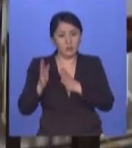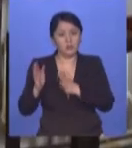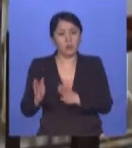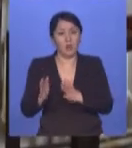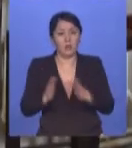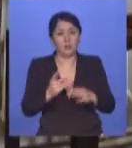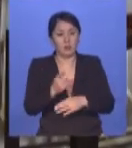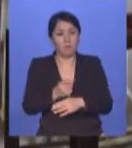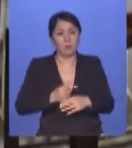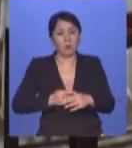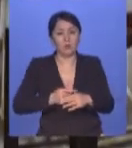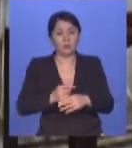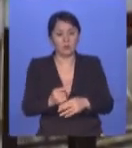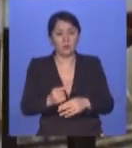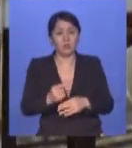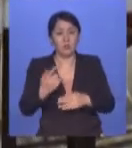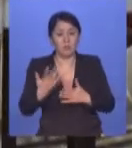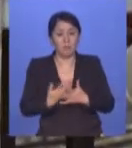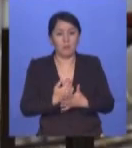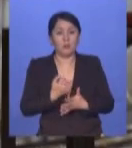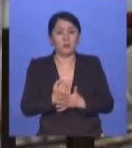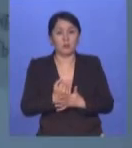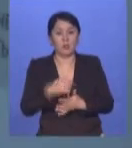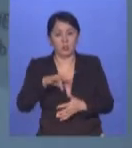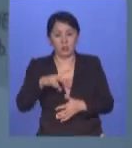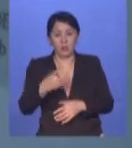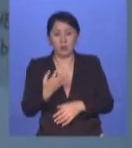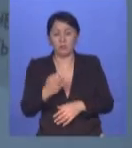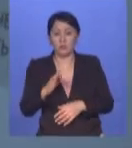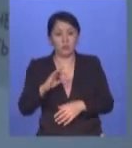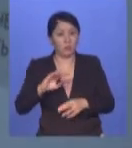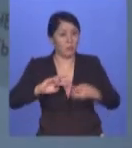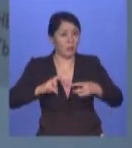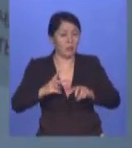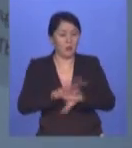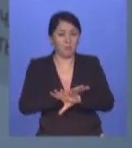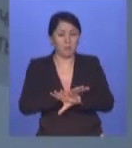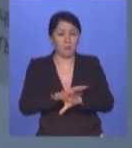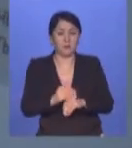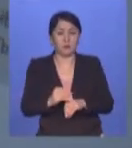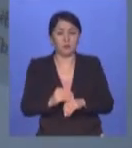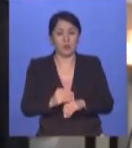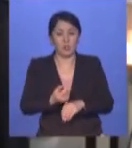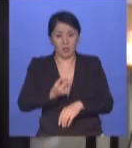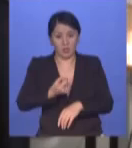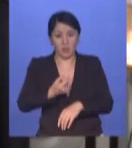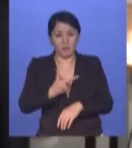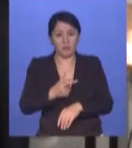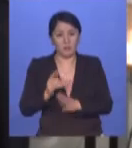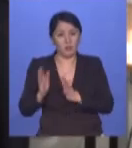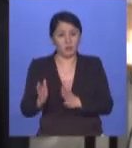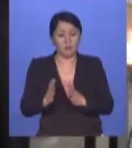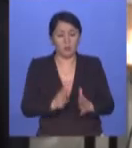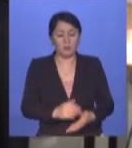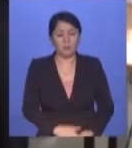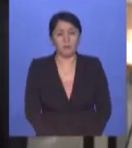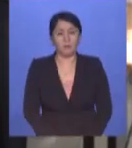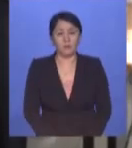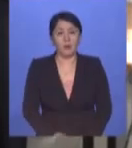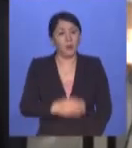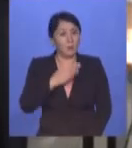өтініш қалдырып, бірден орналасып алған. Нұрайдың сөзінше ешқандай қиындық тумаған, жатақханаға көңілі толады. Мен көп күткен жоқпын.